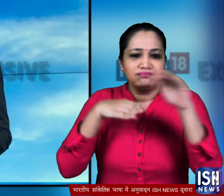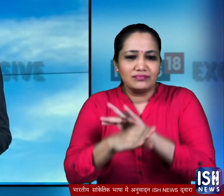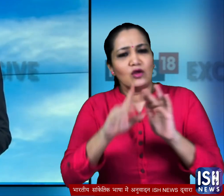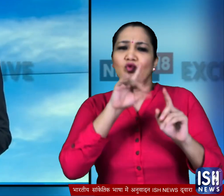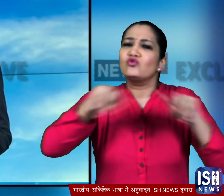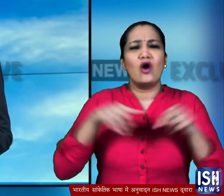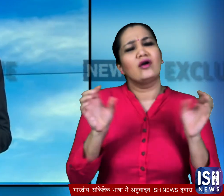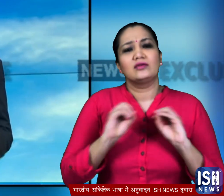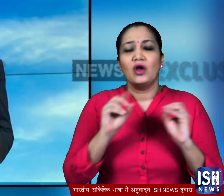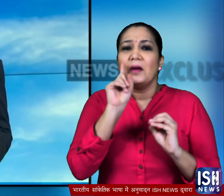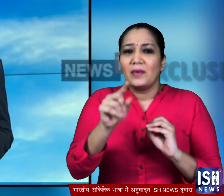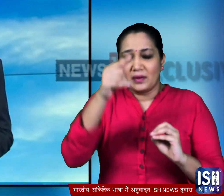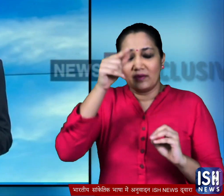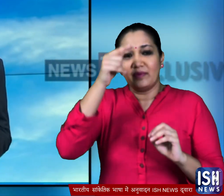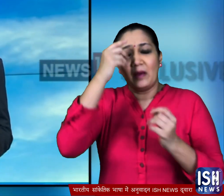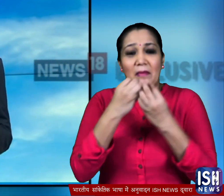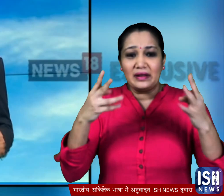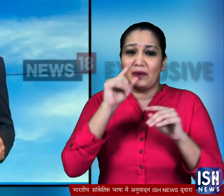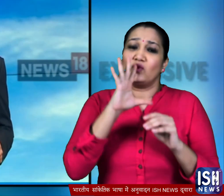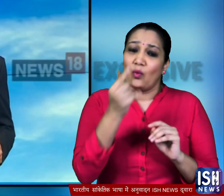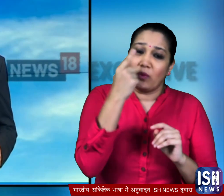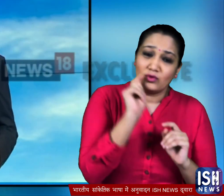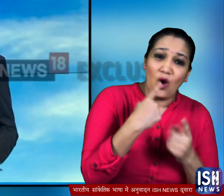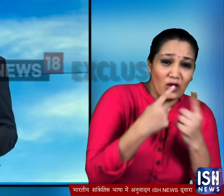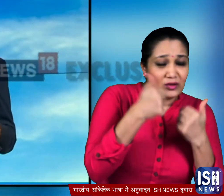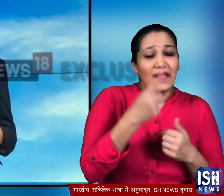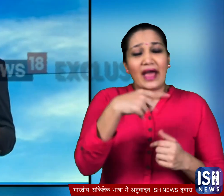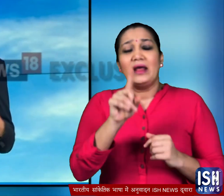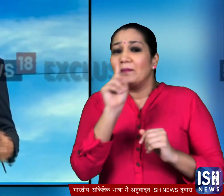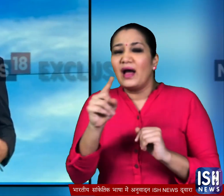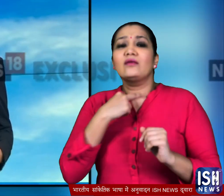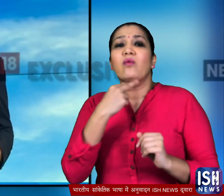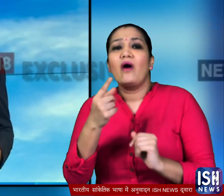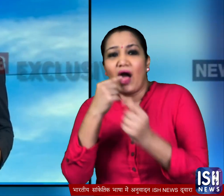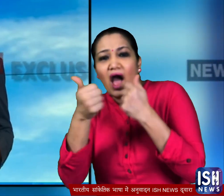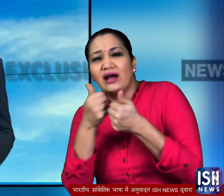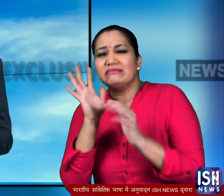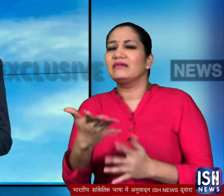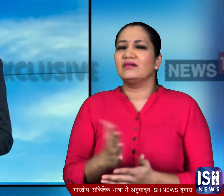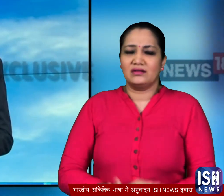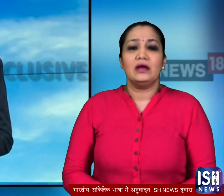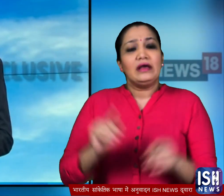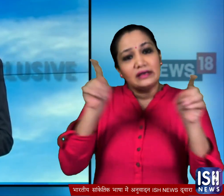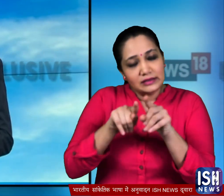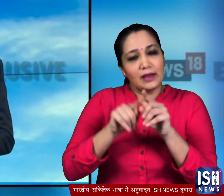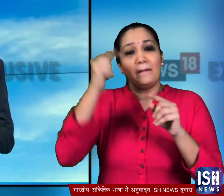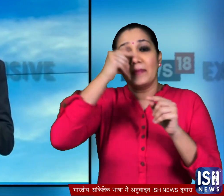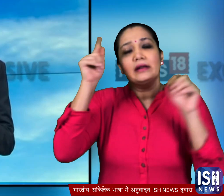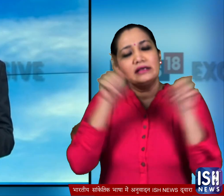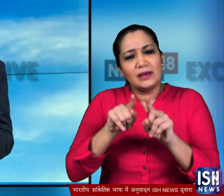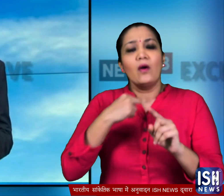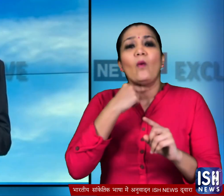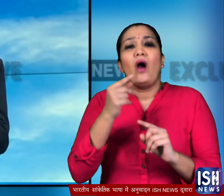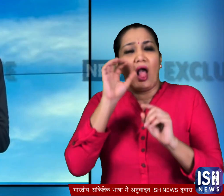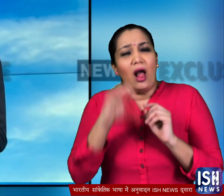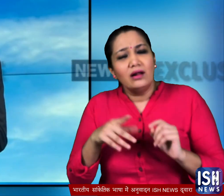कोई बुराई नहीं है, लेकिन अच्छी बात भी कई बार हम लोगों को बुरी लगती है, क्योंकि बोलने वाले का लहजा ठीक नहीं होता। और बताया गया कि बरेली में खराब बोली